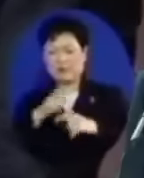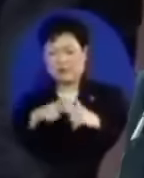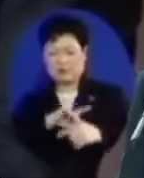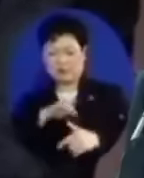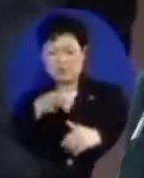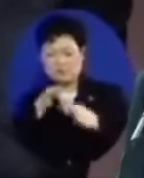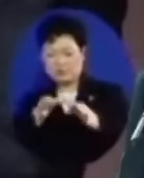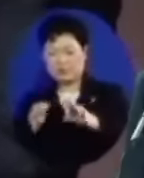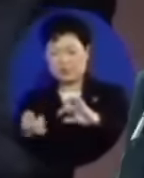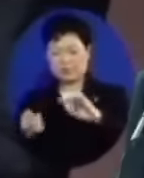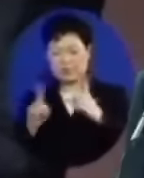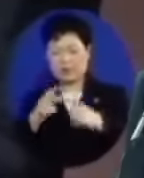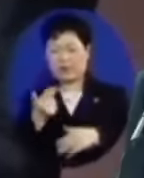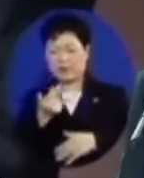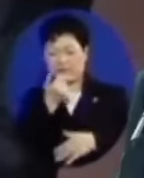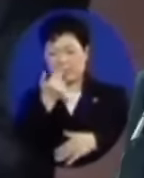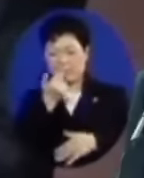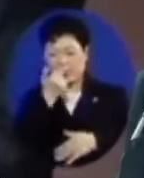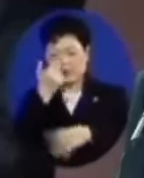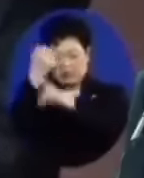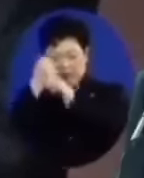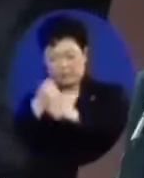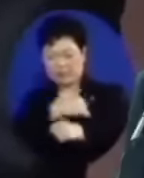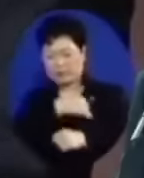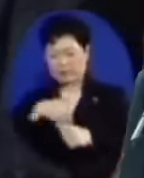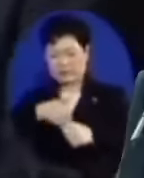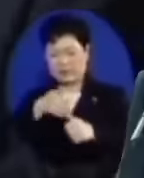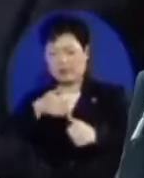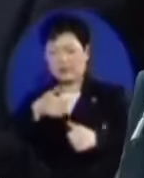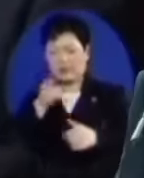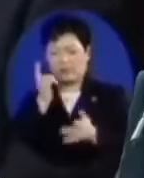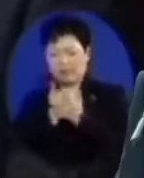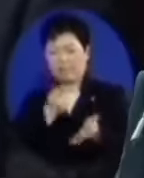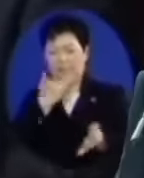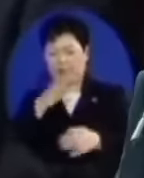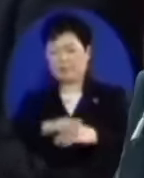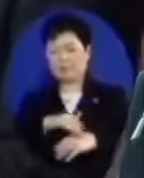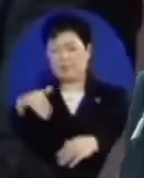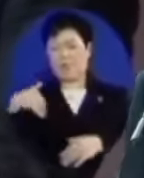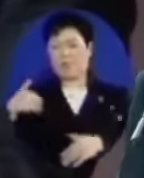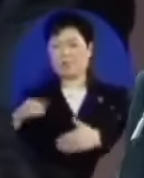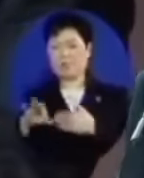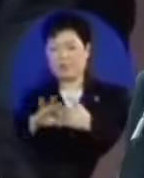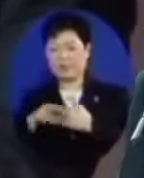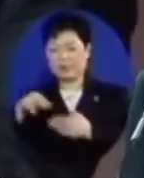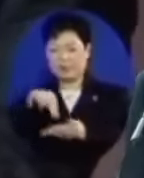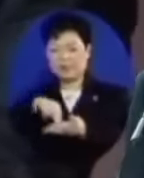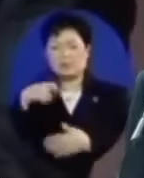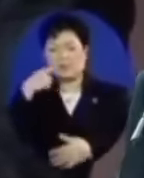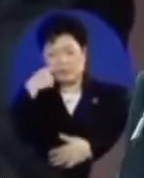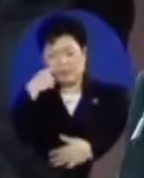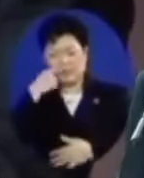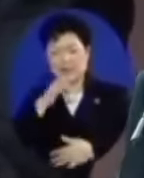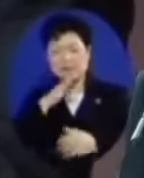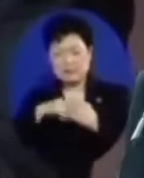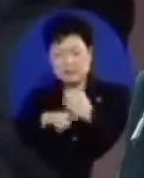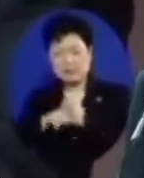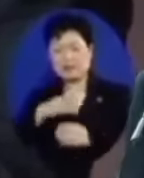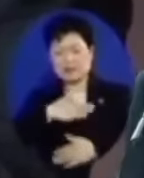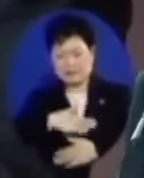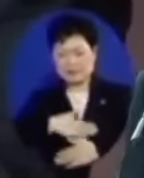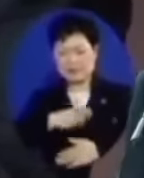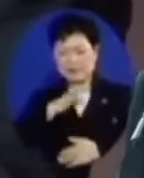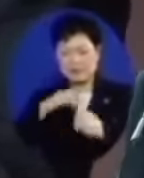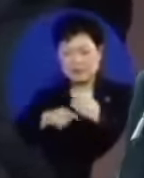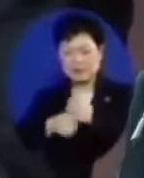의지하면 우리가 능력히 이겨나갈 수가 있는 것입니다. 모르면 쓸 수 없습니다. 진리를 알지니 진리가